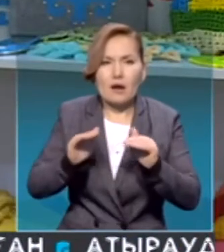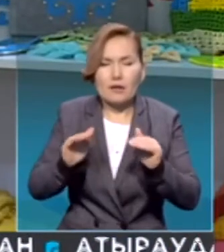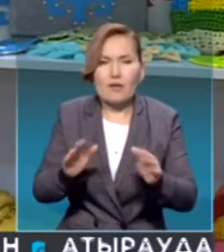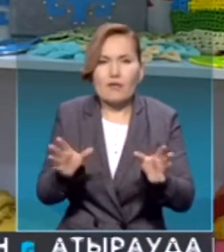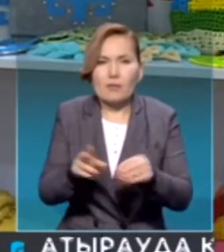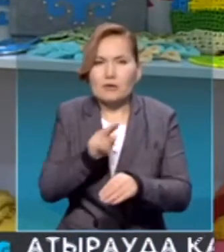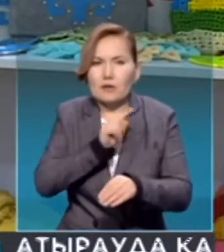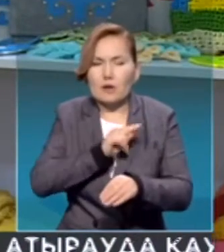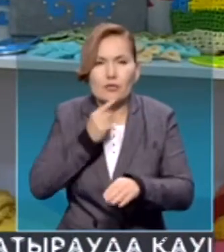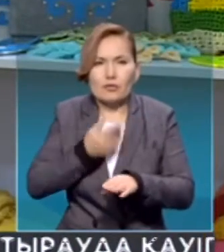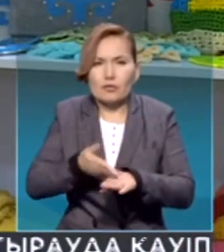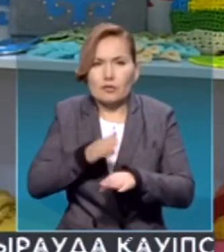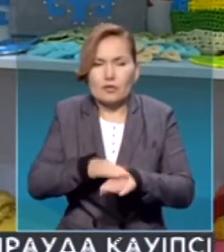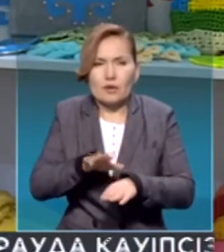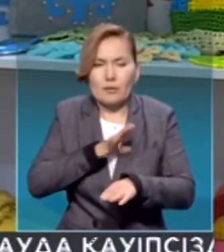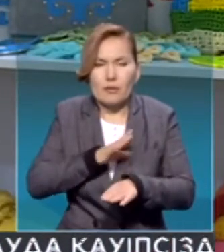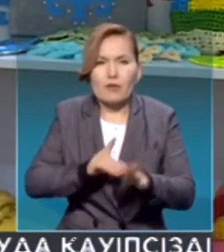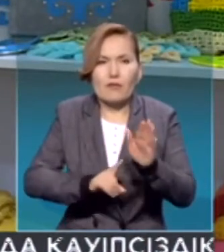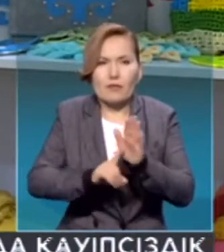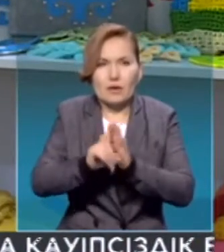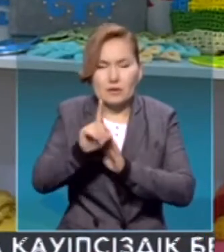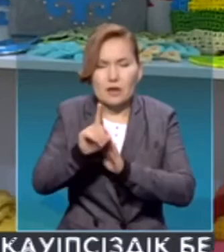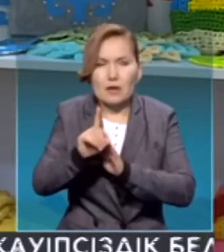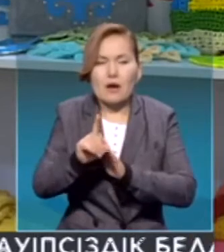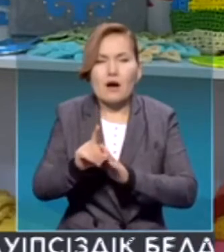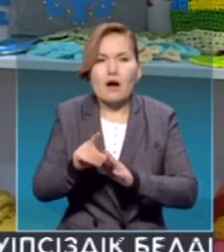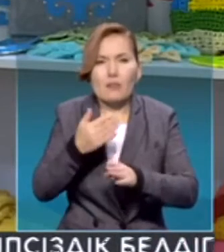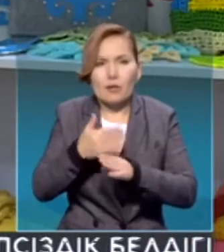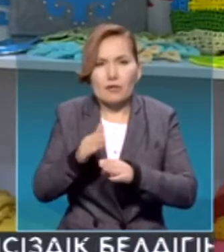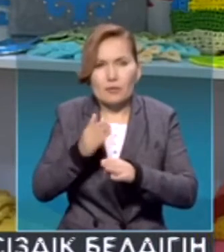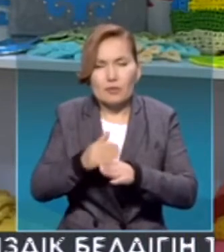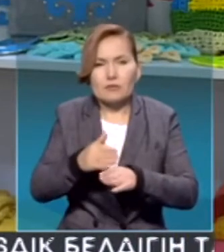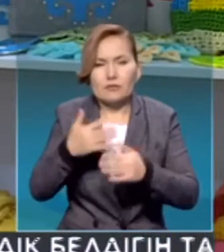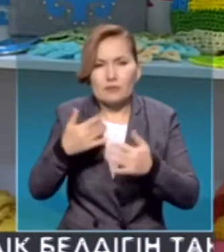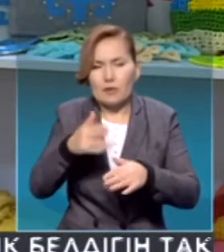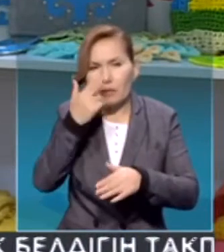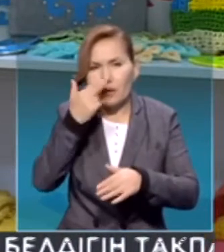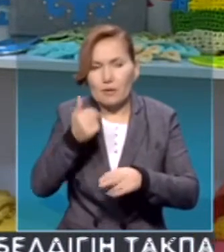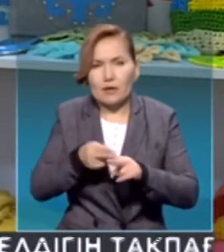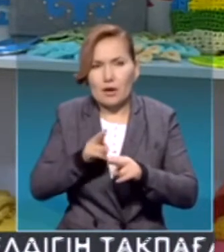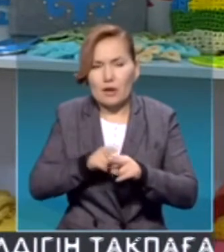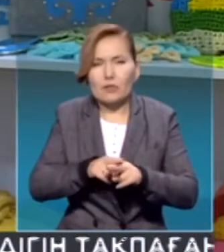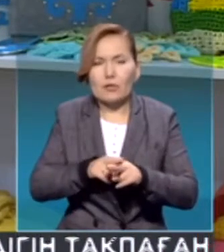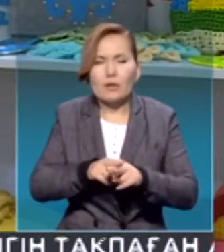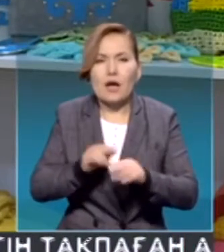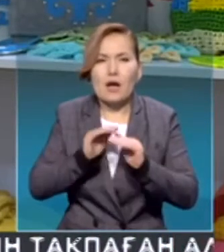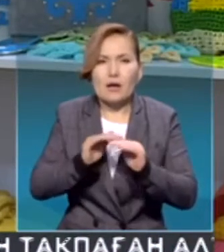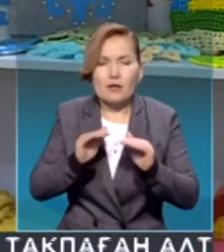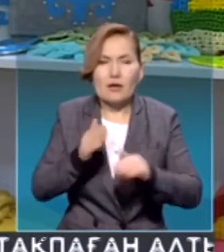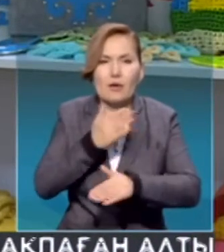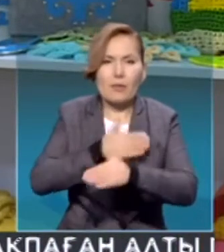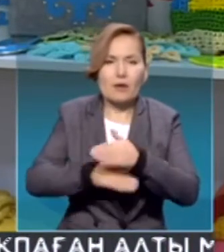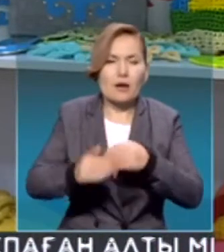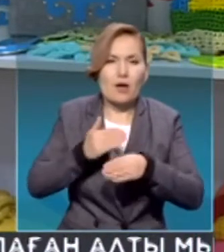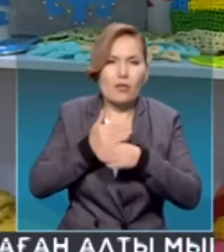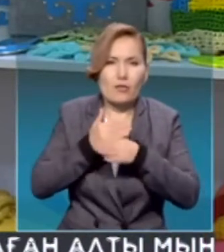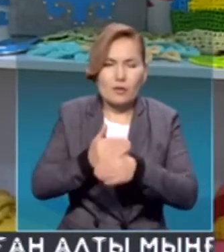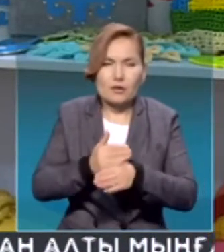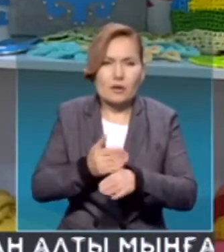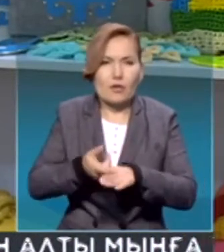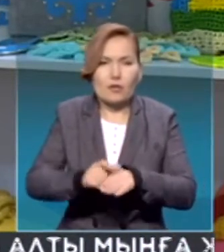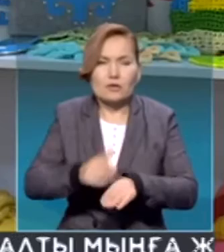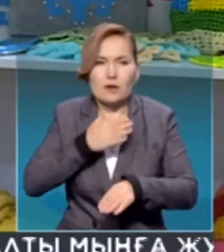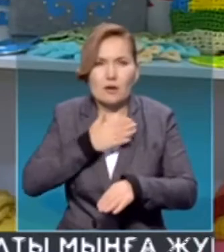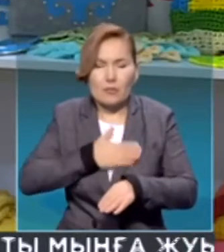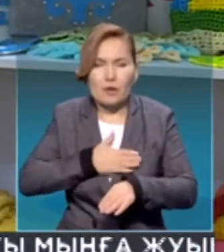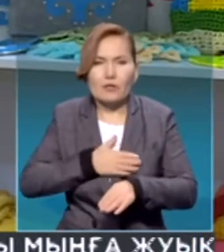деген жоқ. Негізі көз қорқақ қол батыр дейді ғой. Өзімді осы салаға бейімдеп, өз